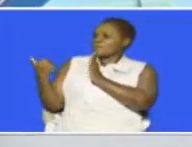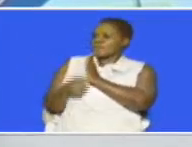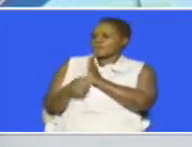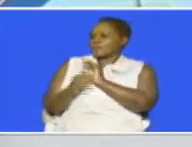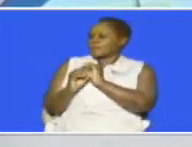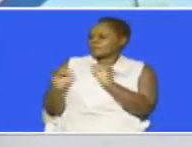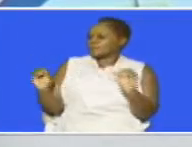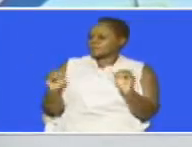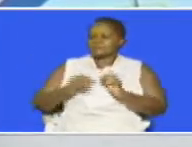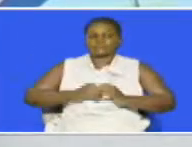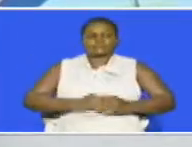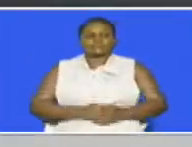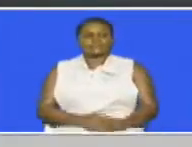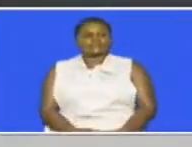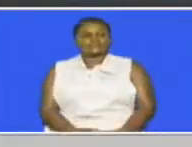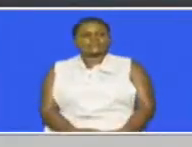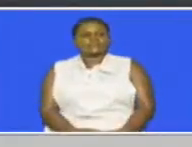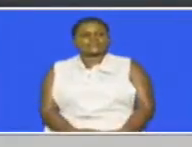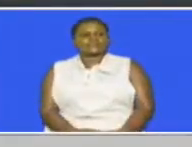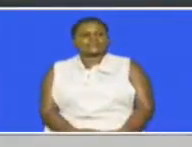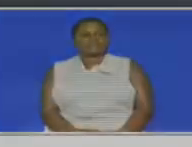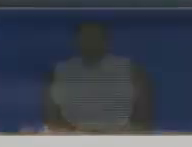aliyeumia.